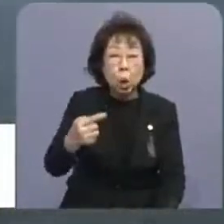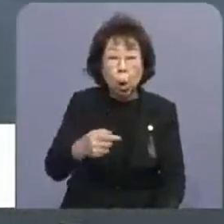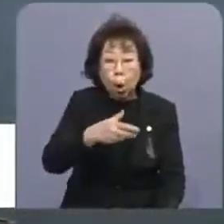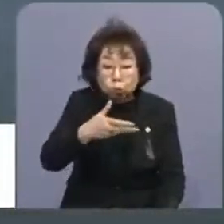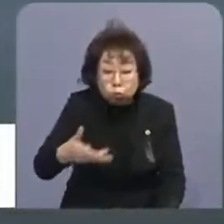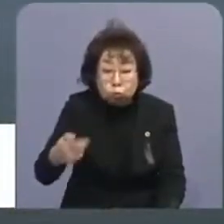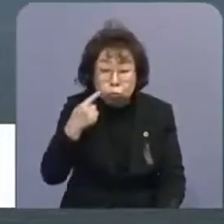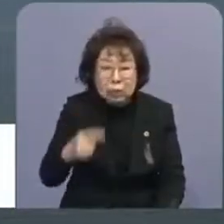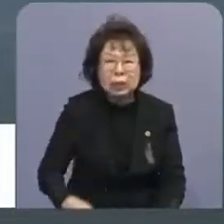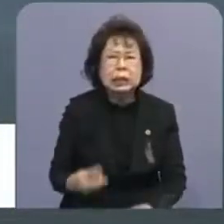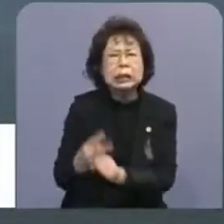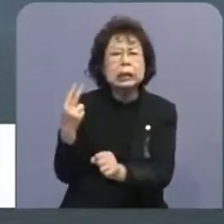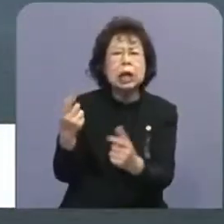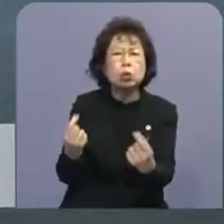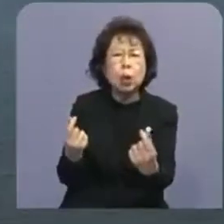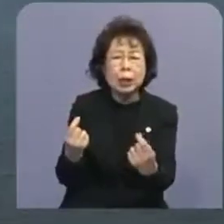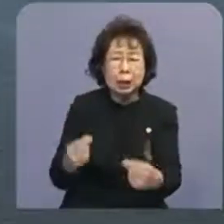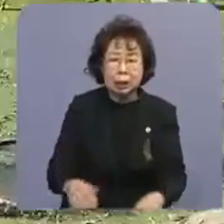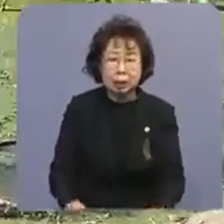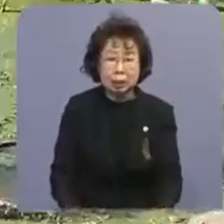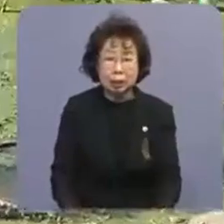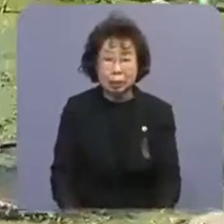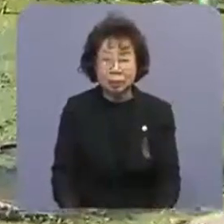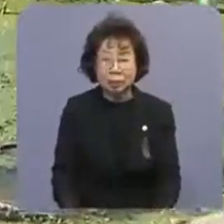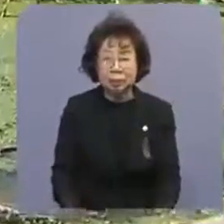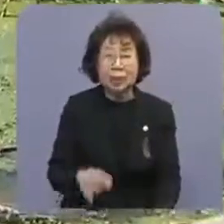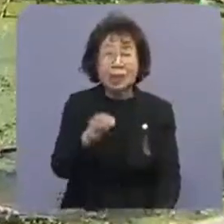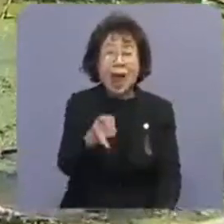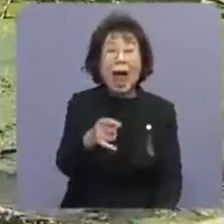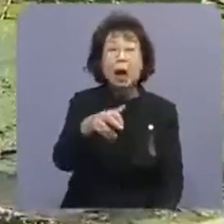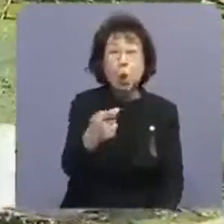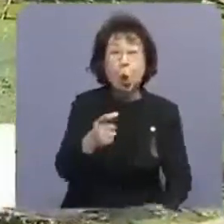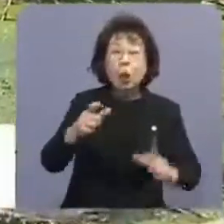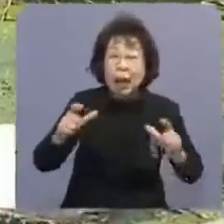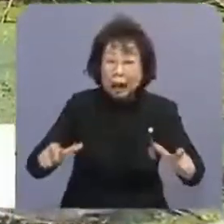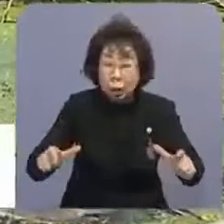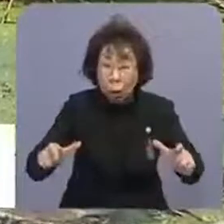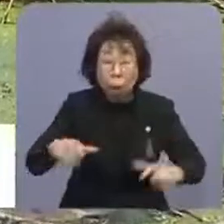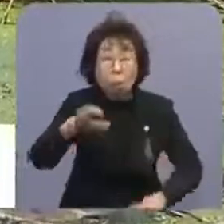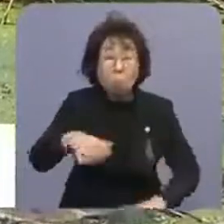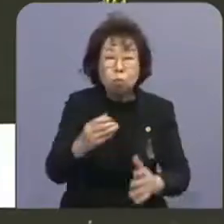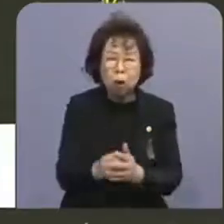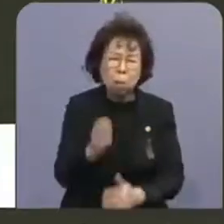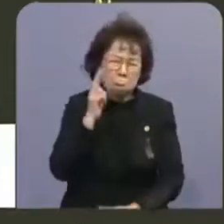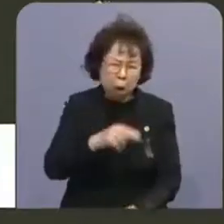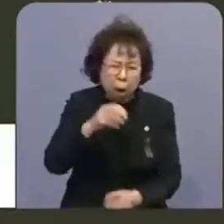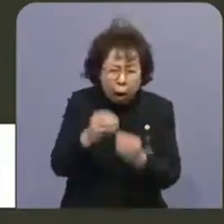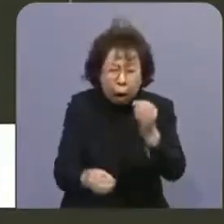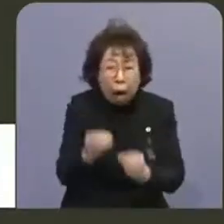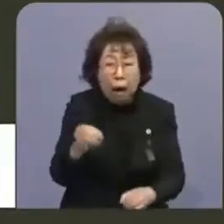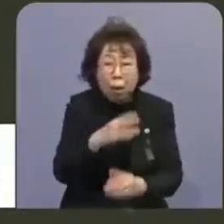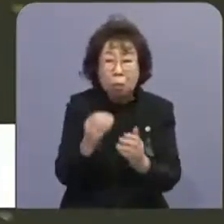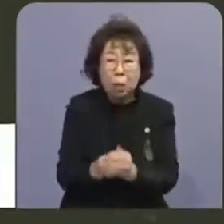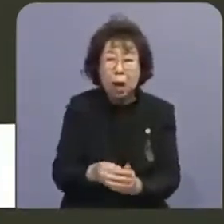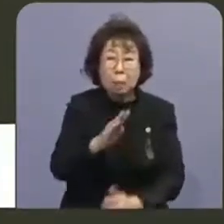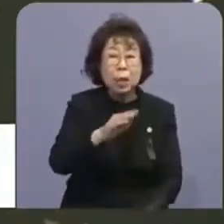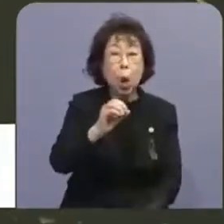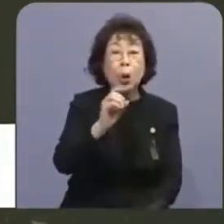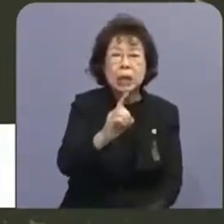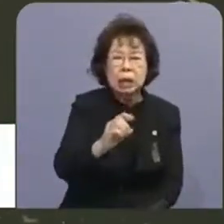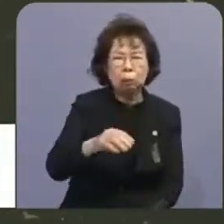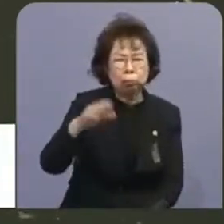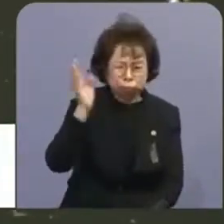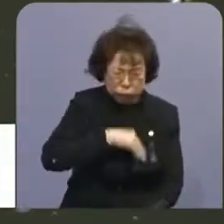2년 전 취재 때와 다를 바가 없습니다 에코델타시티 일때 맥도강의 수질은 생화학적 산소 요구량인 bod가